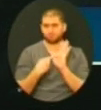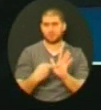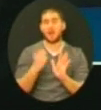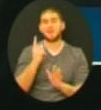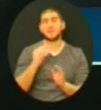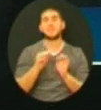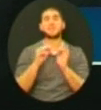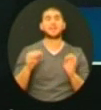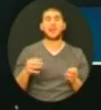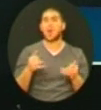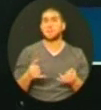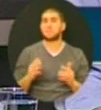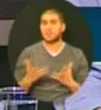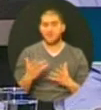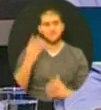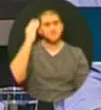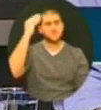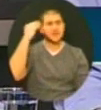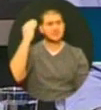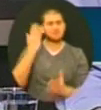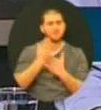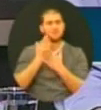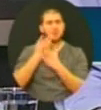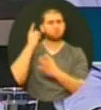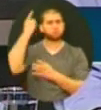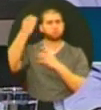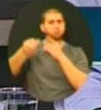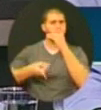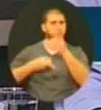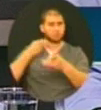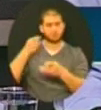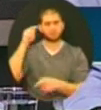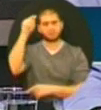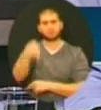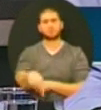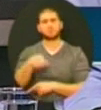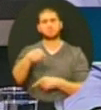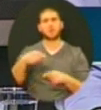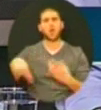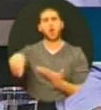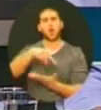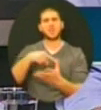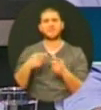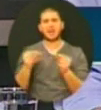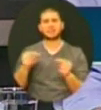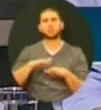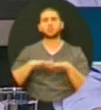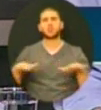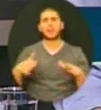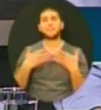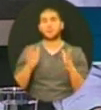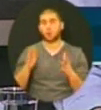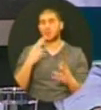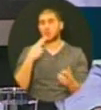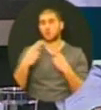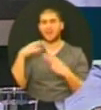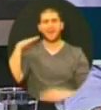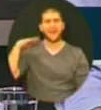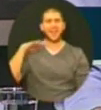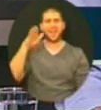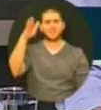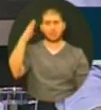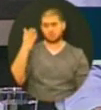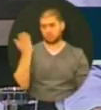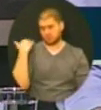בזה שהיום באמת פלסטינים ירו פצצת מרגמה שנפלה בעוטף עזה בשטחים פתוחים, וכתגובה חיל האוויר,